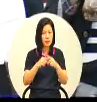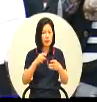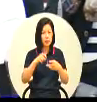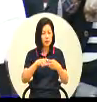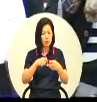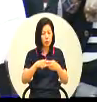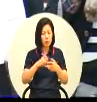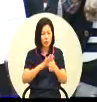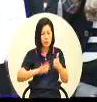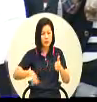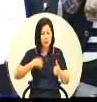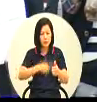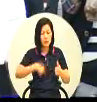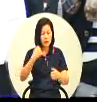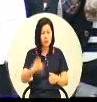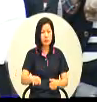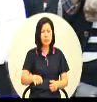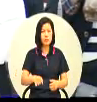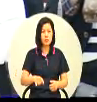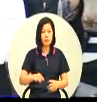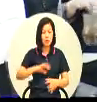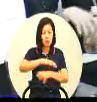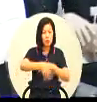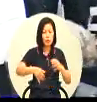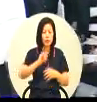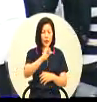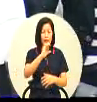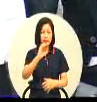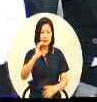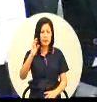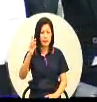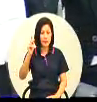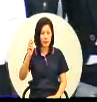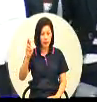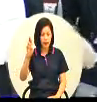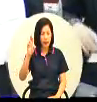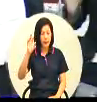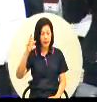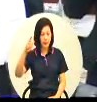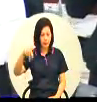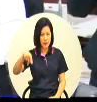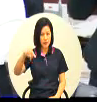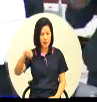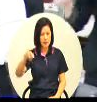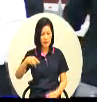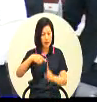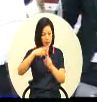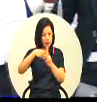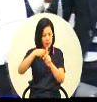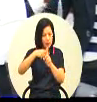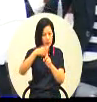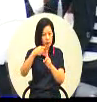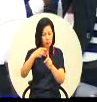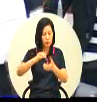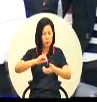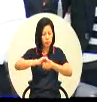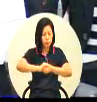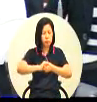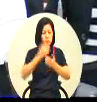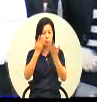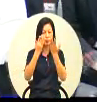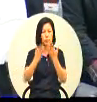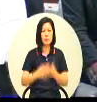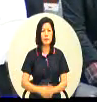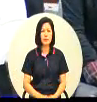伤害这个部分，其实在国际的 ICRP 的一个这样子一个标准里面，其实也定得很清楚哈。所以大